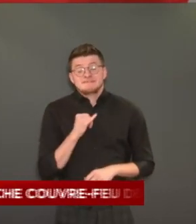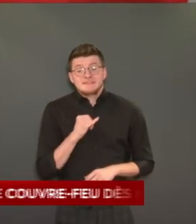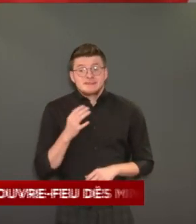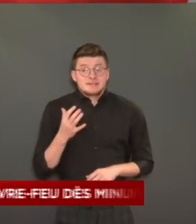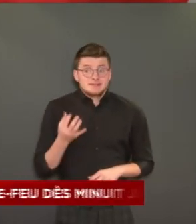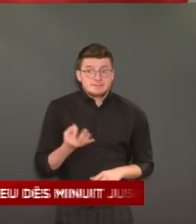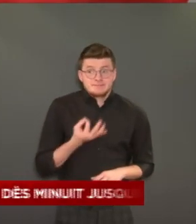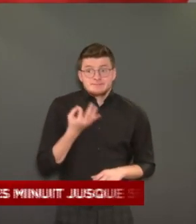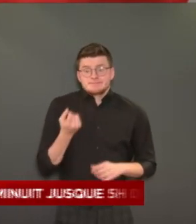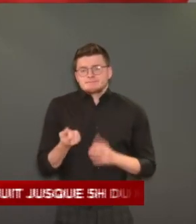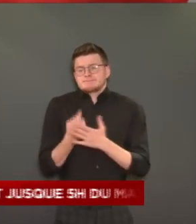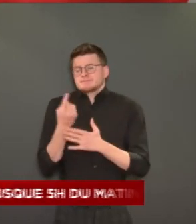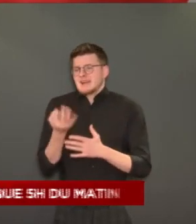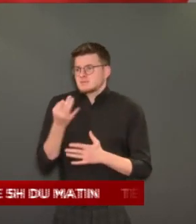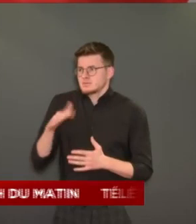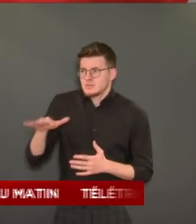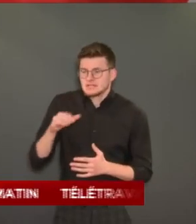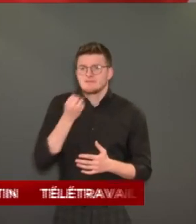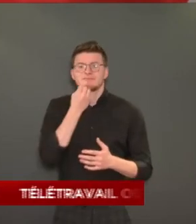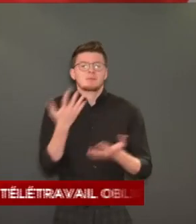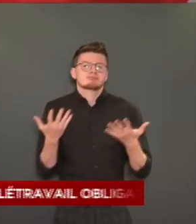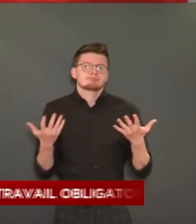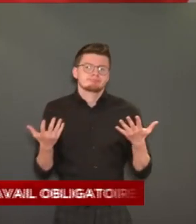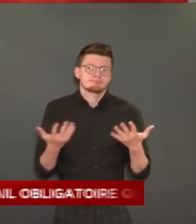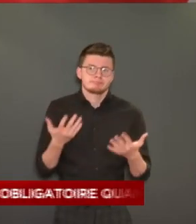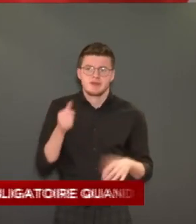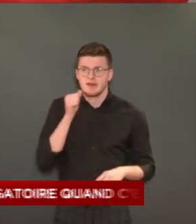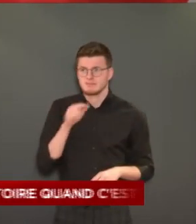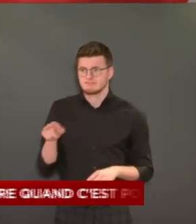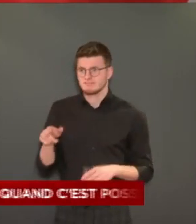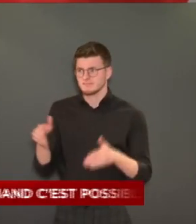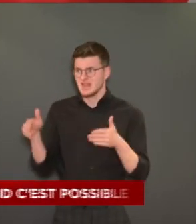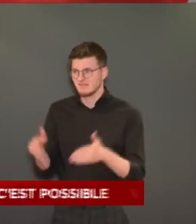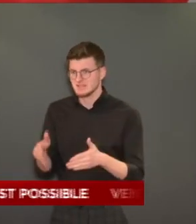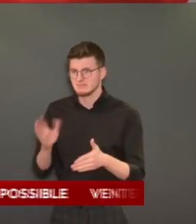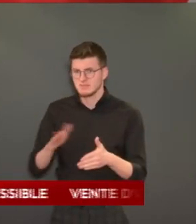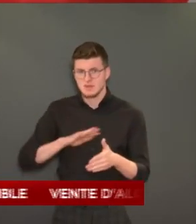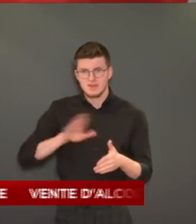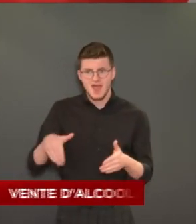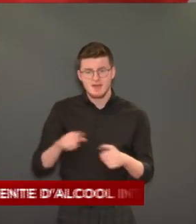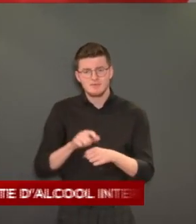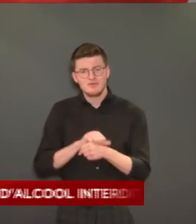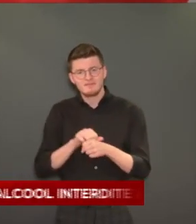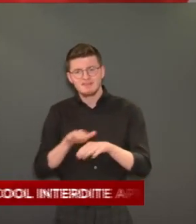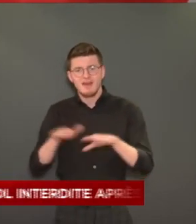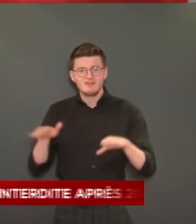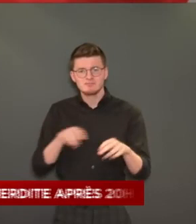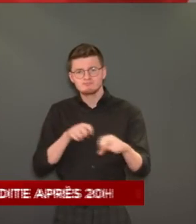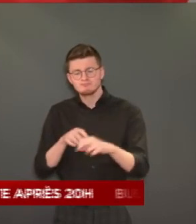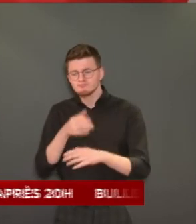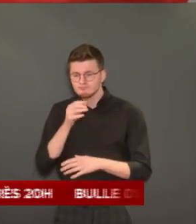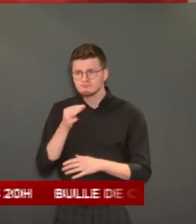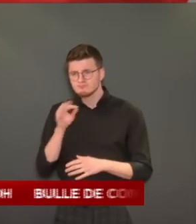Il y a bien entendu des situations particulières. Je pense par exemple à des funérailles, et après cela, on aime